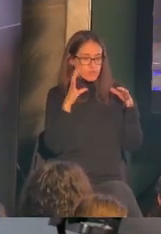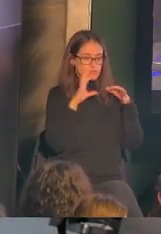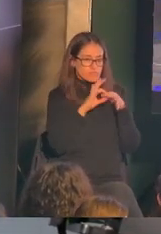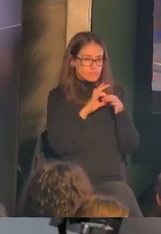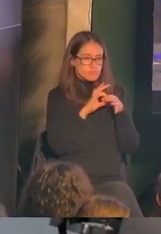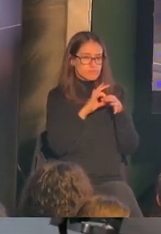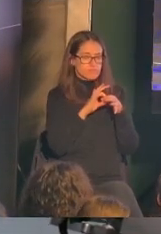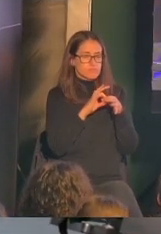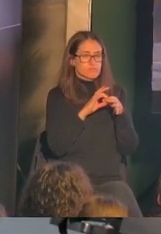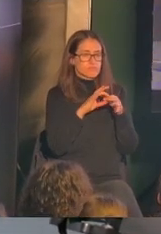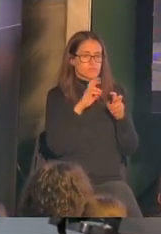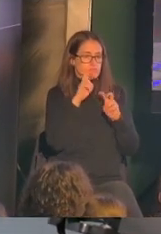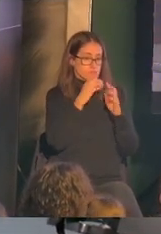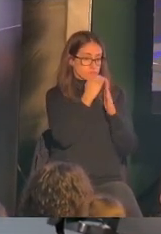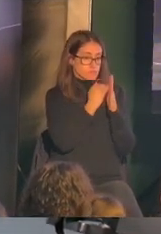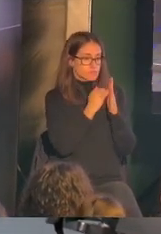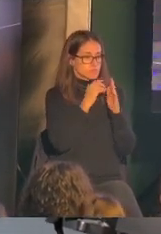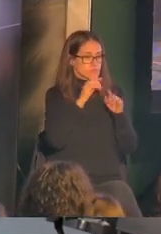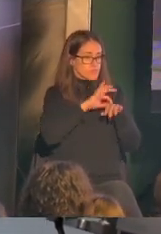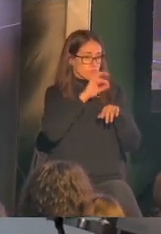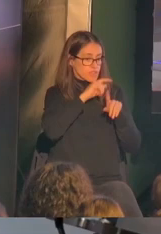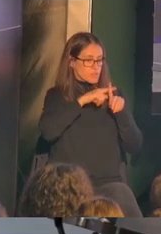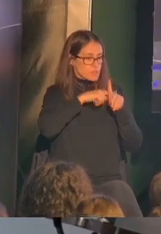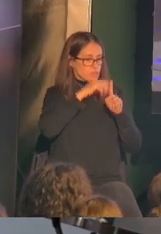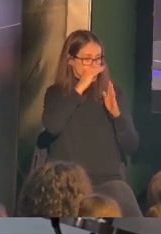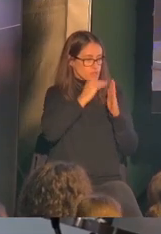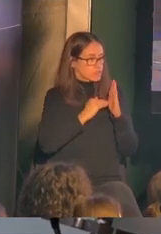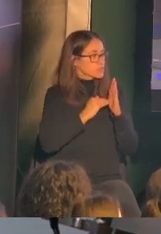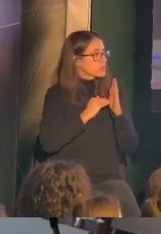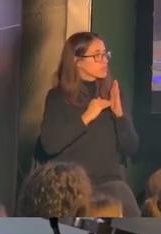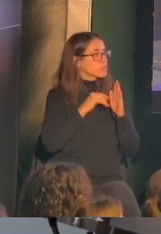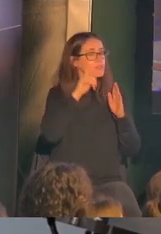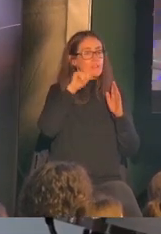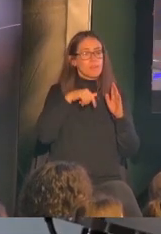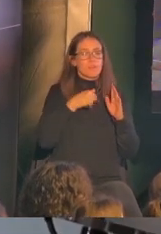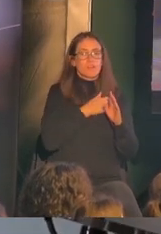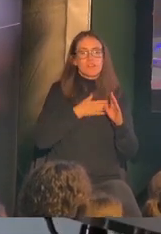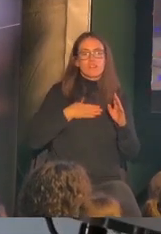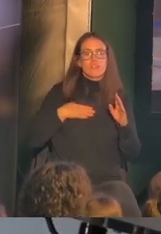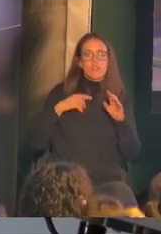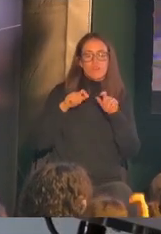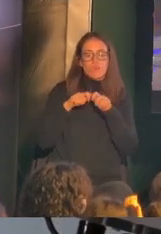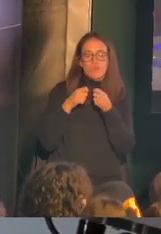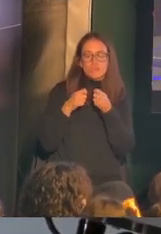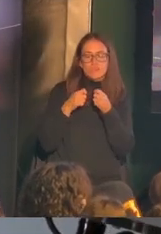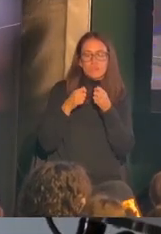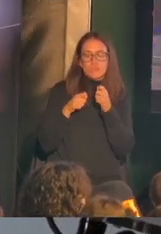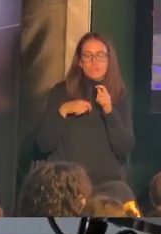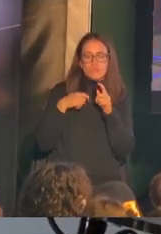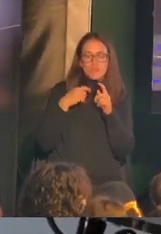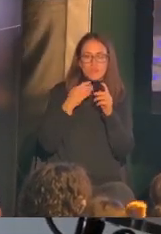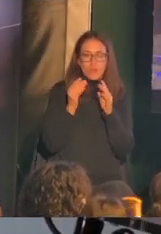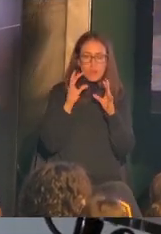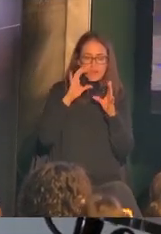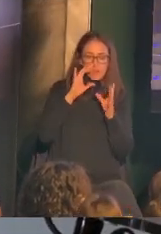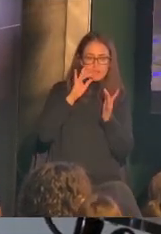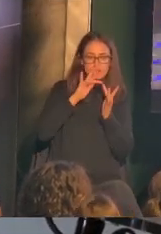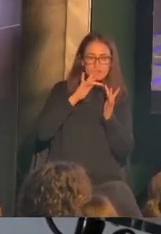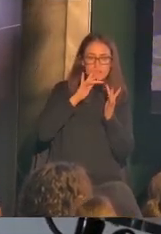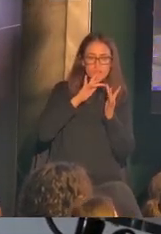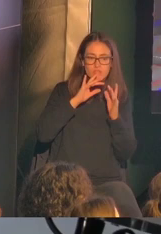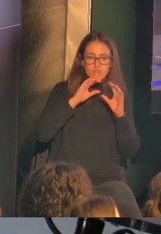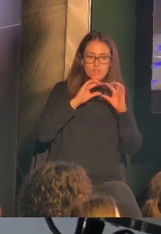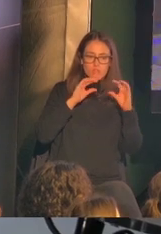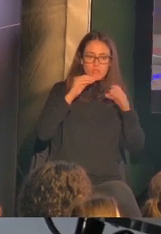hagi refredat. I l'altra, perquè si estem parlant que és un cruixent i que anirà en contacte amb algú que té